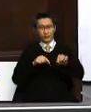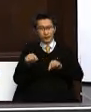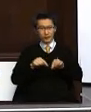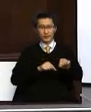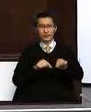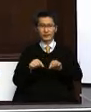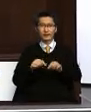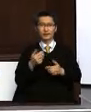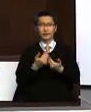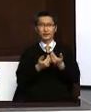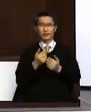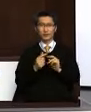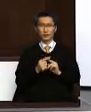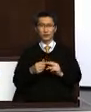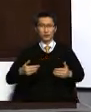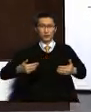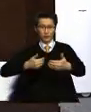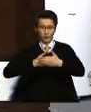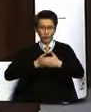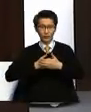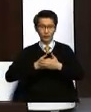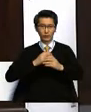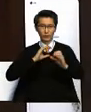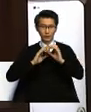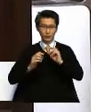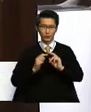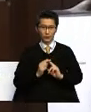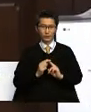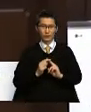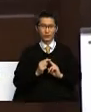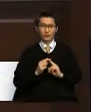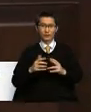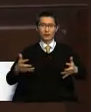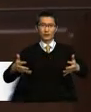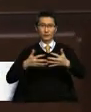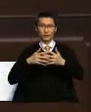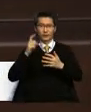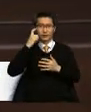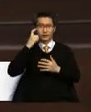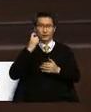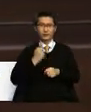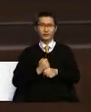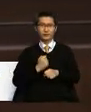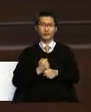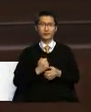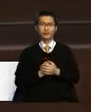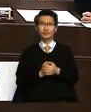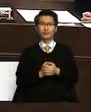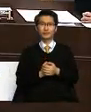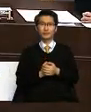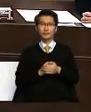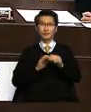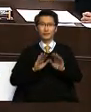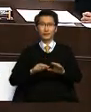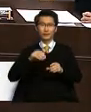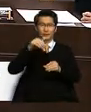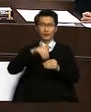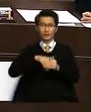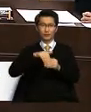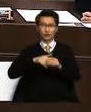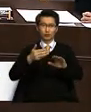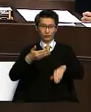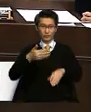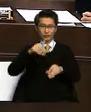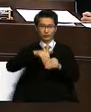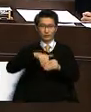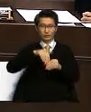정치는 갈등과 포용, 소통과 협력이라고 생각합니다. 이번 선출 의장단,